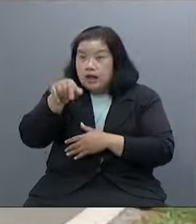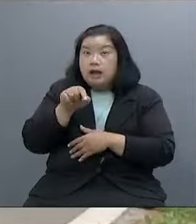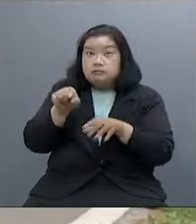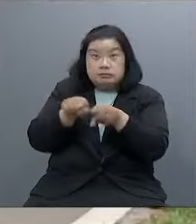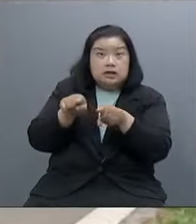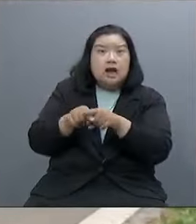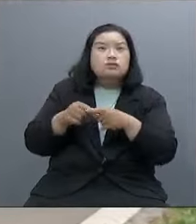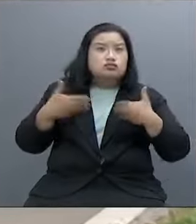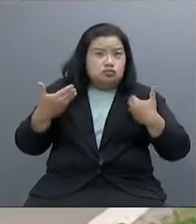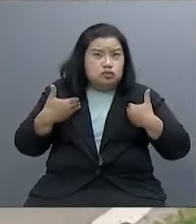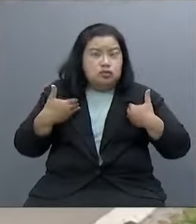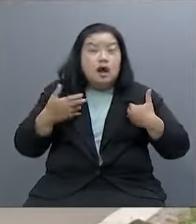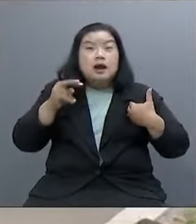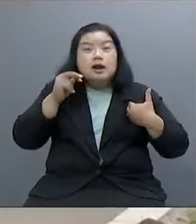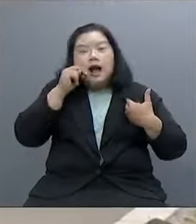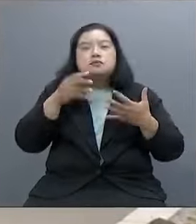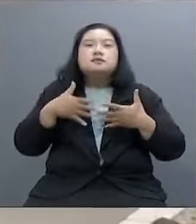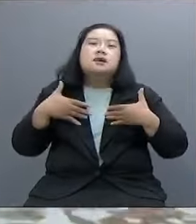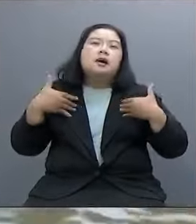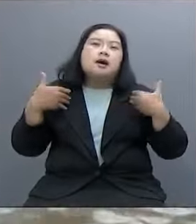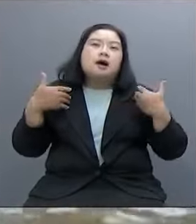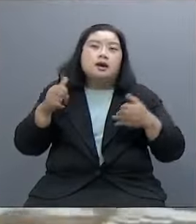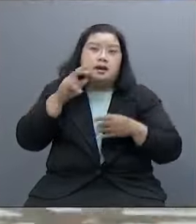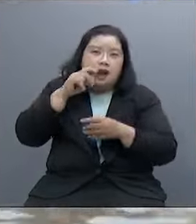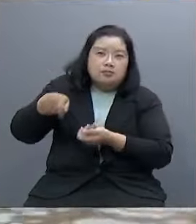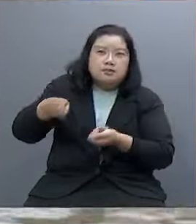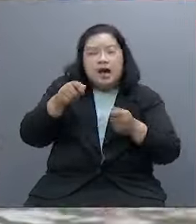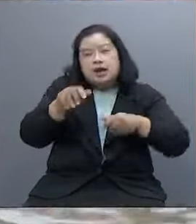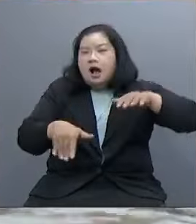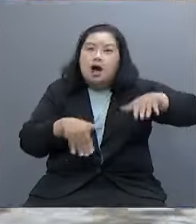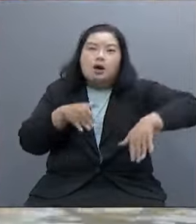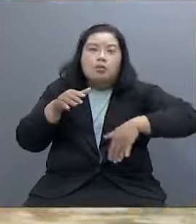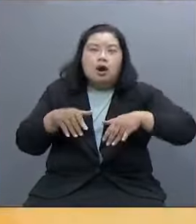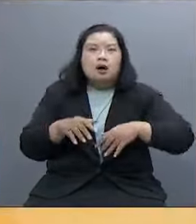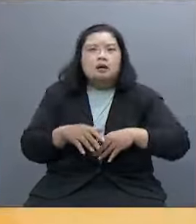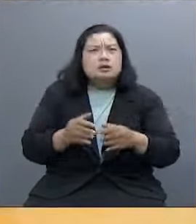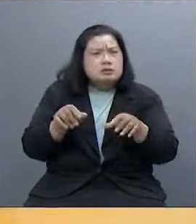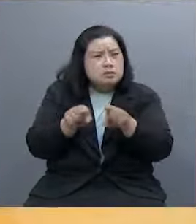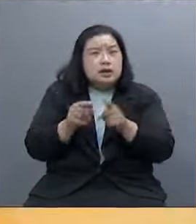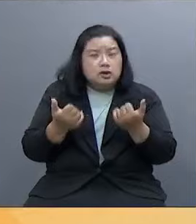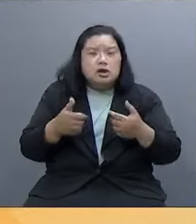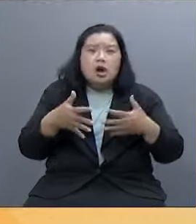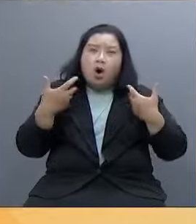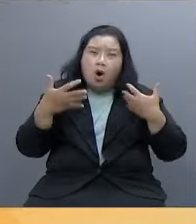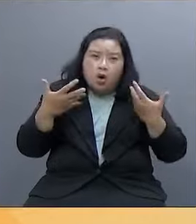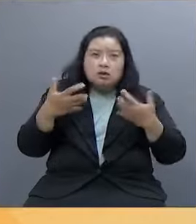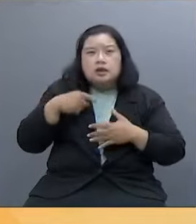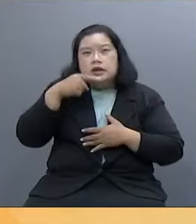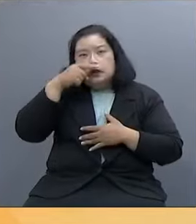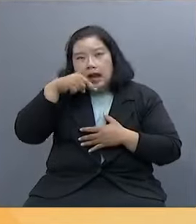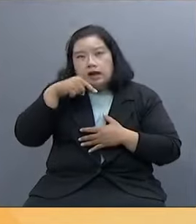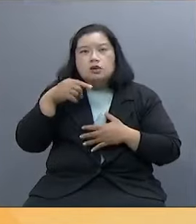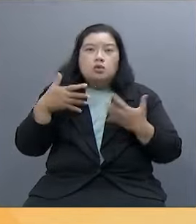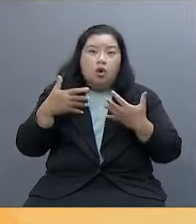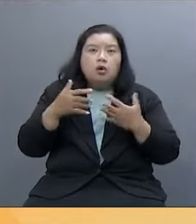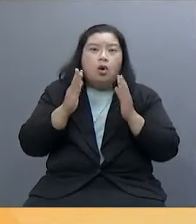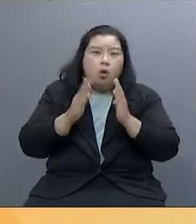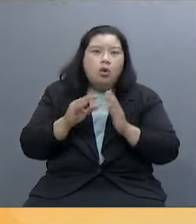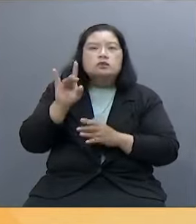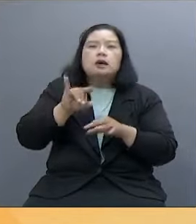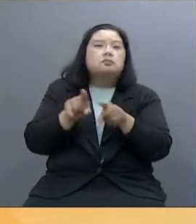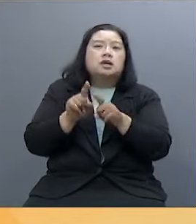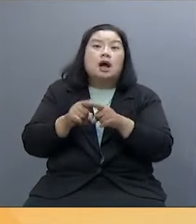ายร้อนด้วยเพราะว่าช่วงนี้อากาศร้อนจริงๆนะคะคุณผู้ชมไม่ว่าจะทั้งคนเองทั้งสัตว์เองเนี่ยตอนนี้ปัญหาเรื่องของฮีทสโตรกเราจะได้ยินเยอะเลยนะ